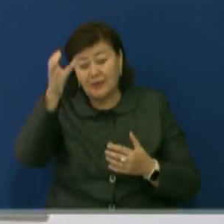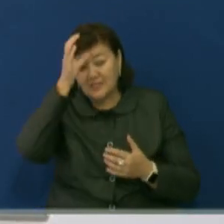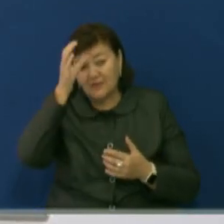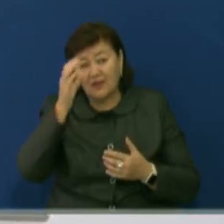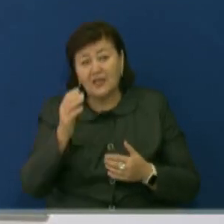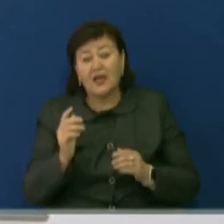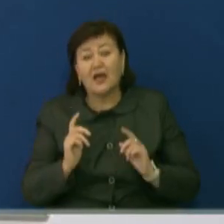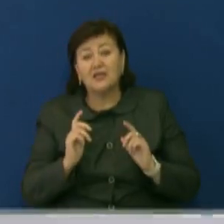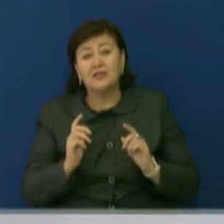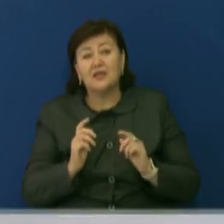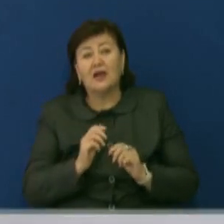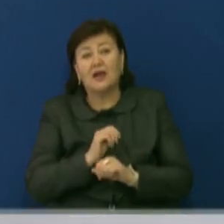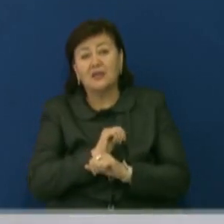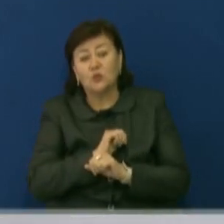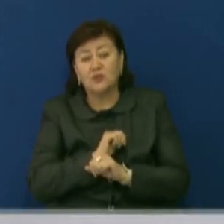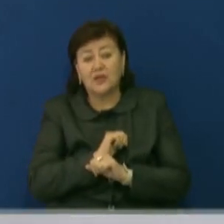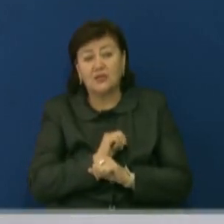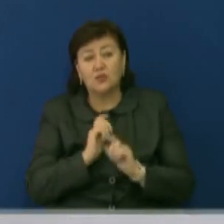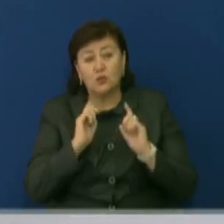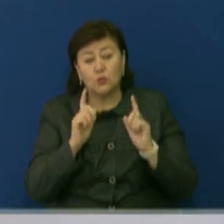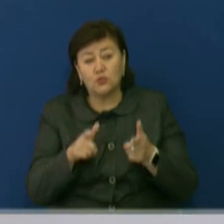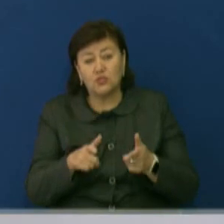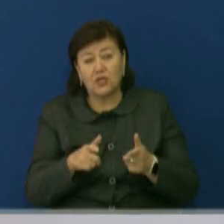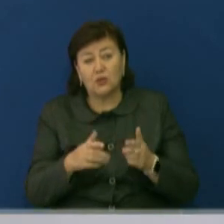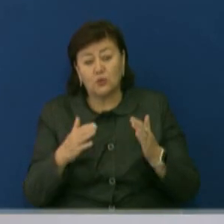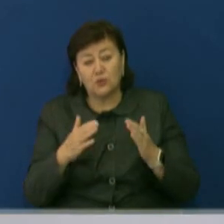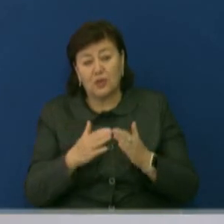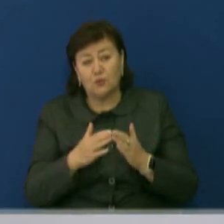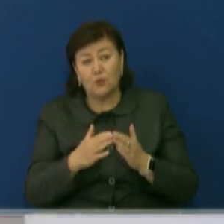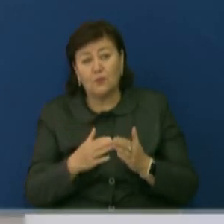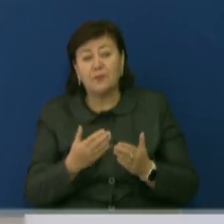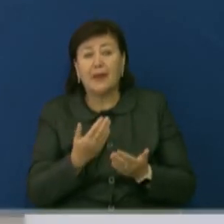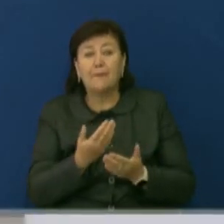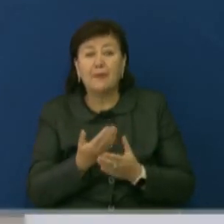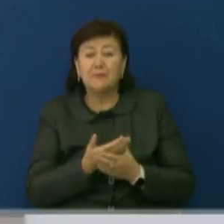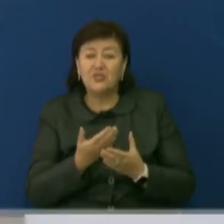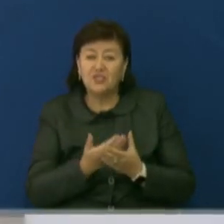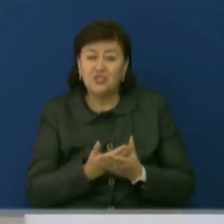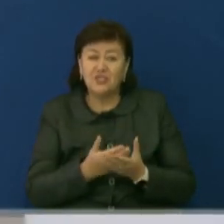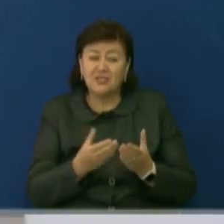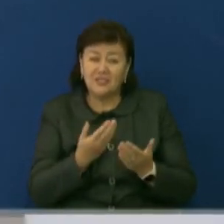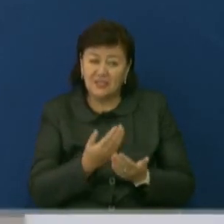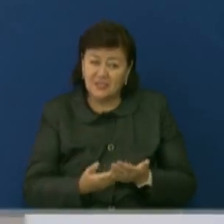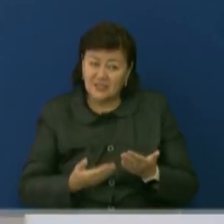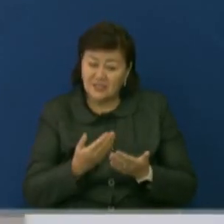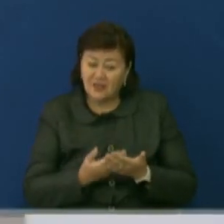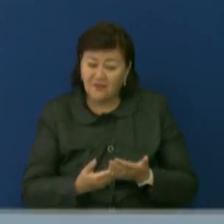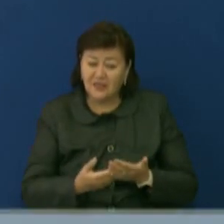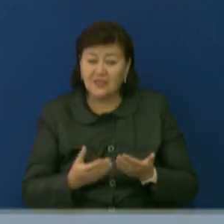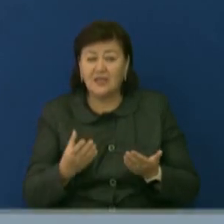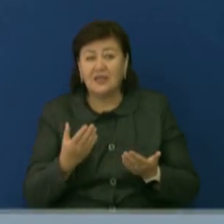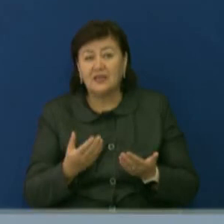уезжая домой только на каникулы. Созданный при школе-интернате попечительский совет совместно с руководством учебного